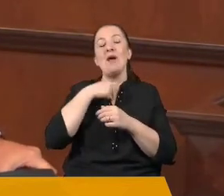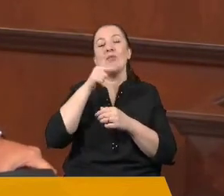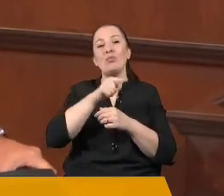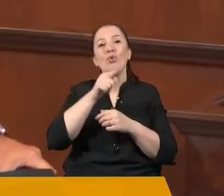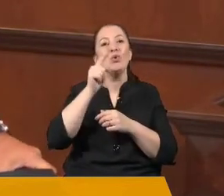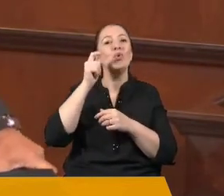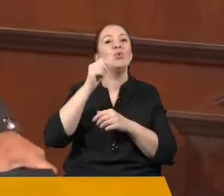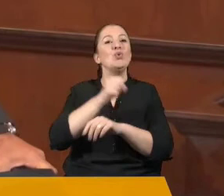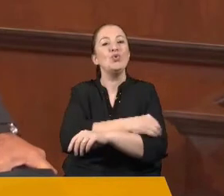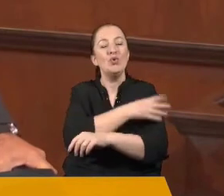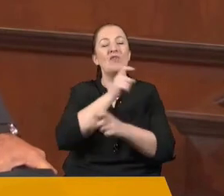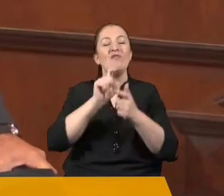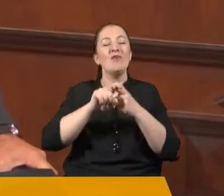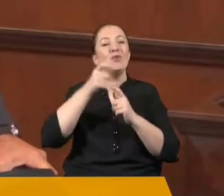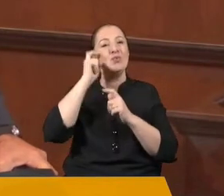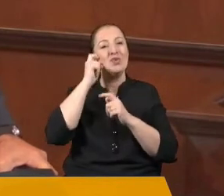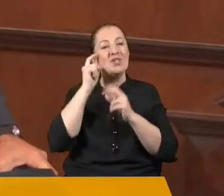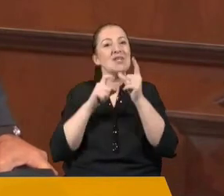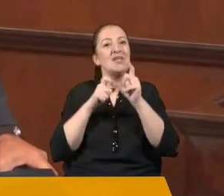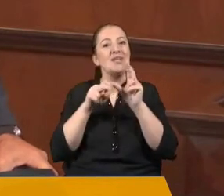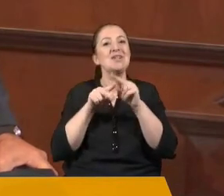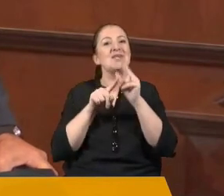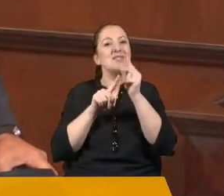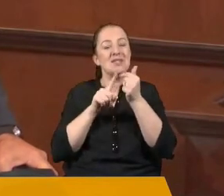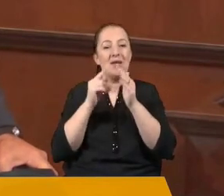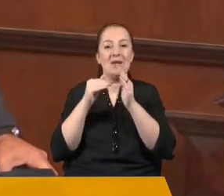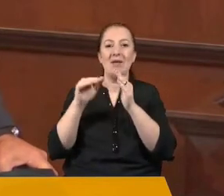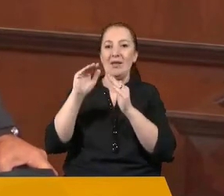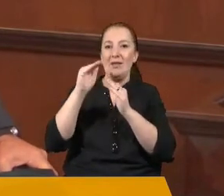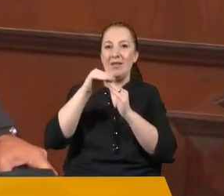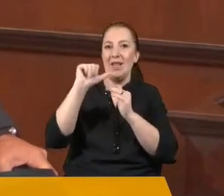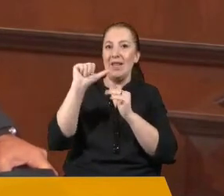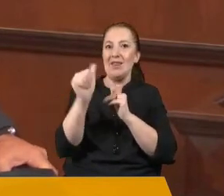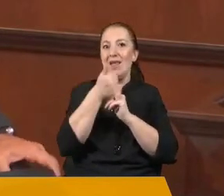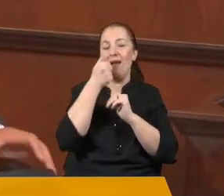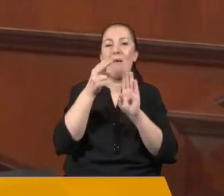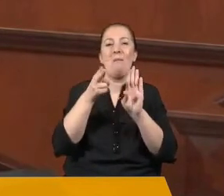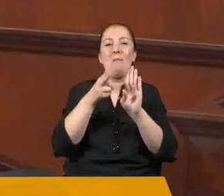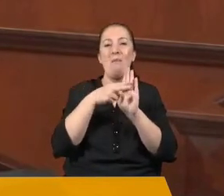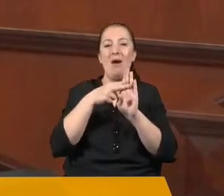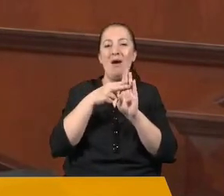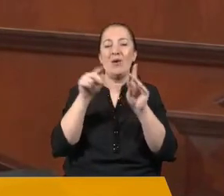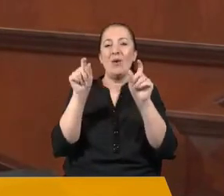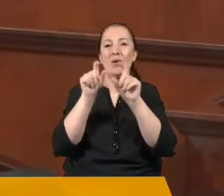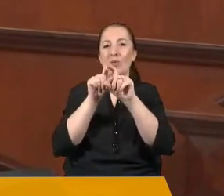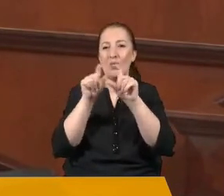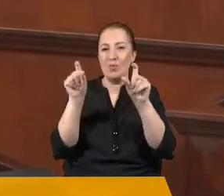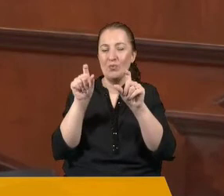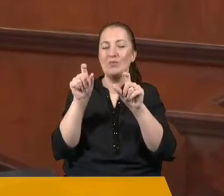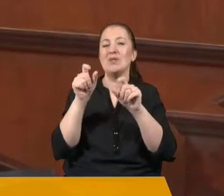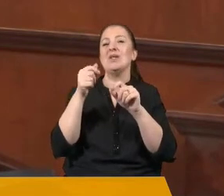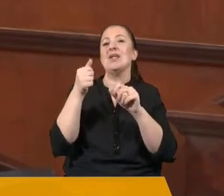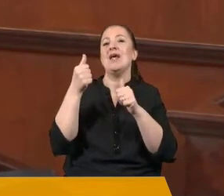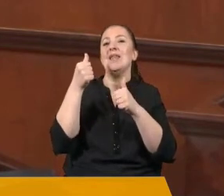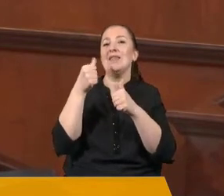İSKİ'nin, Güzide kurumumuzun, Marka kurumumuzun tekrar eski